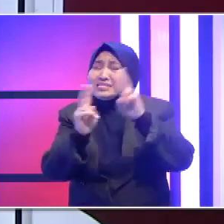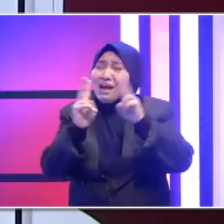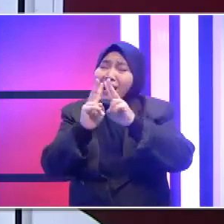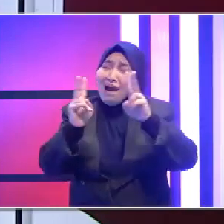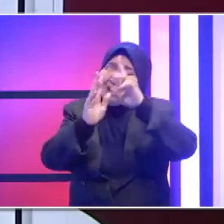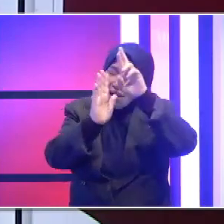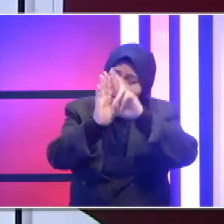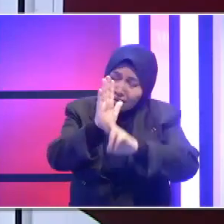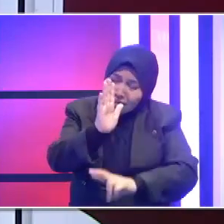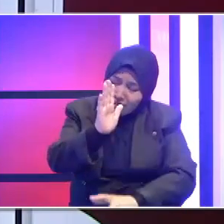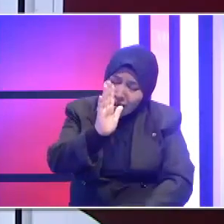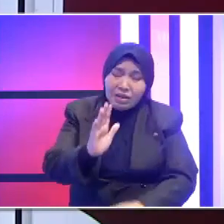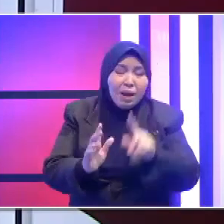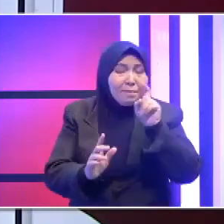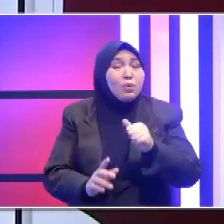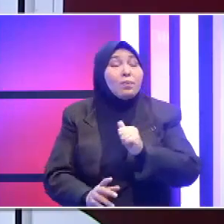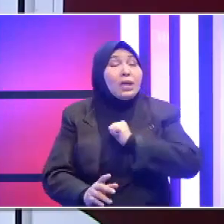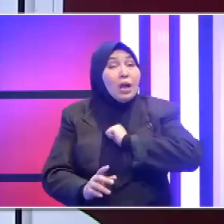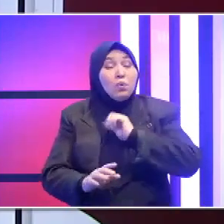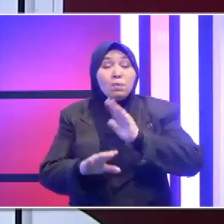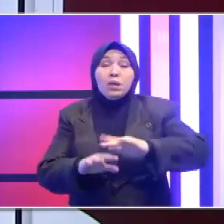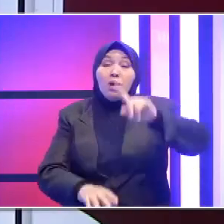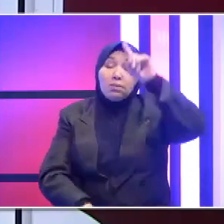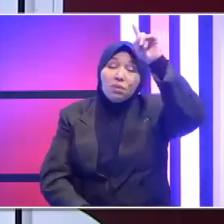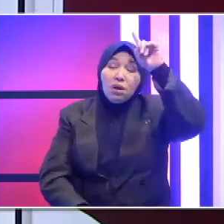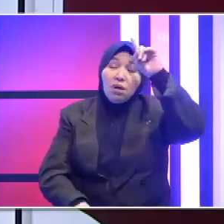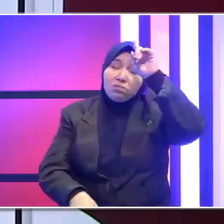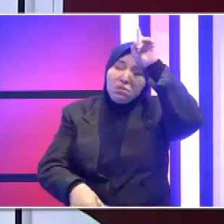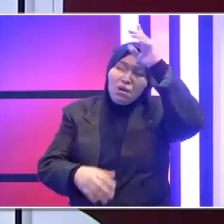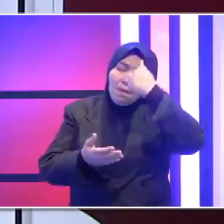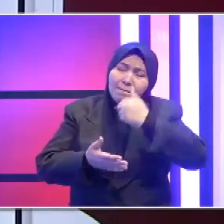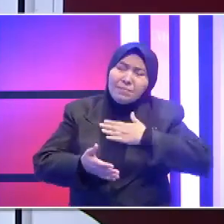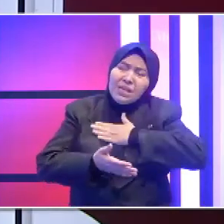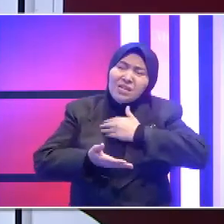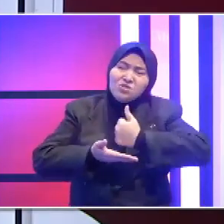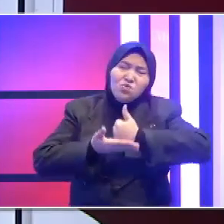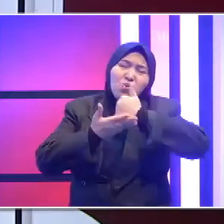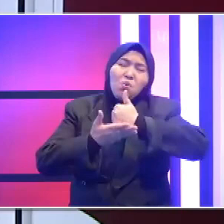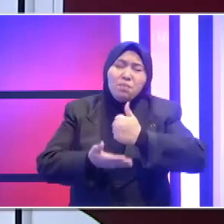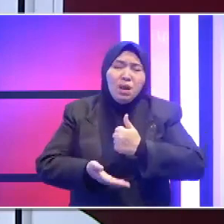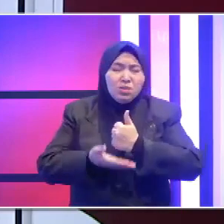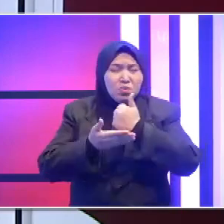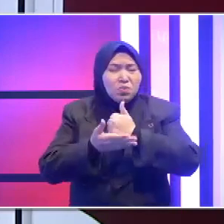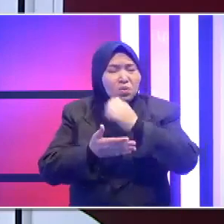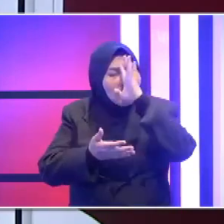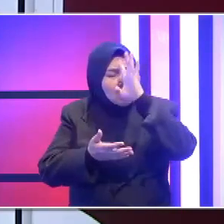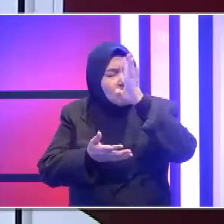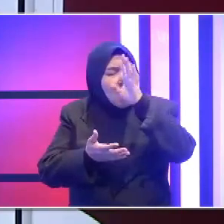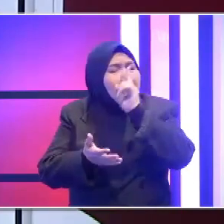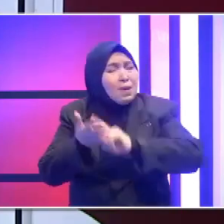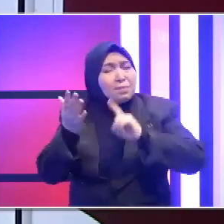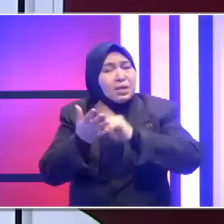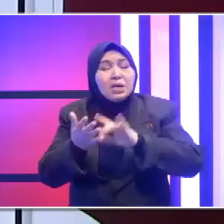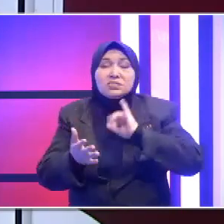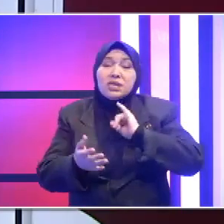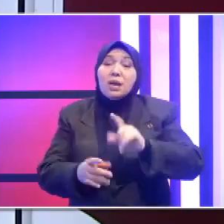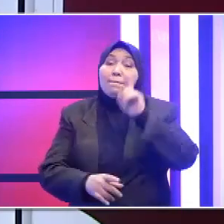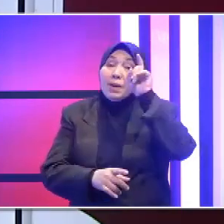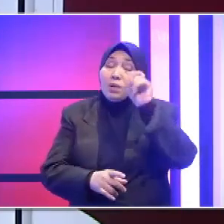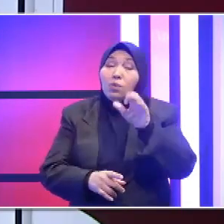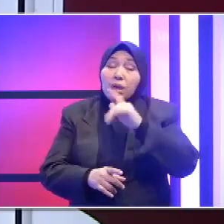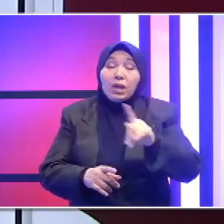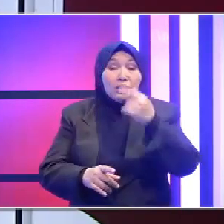perlu mengaku pada Allah Ya Allah tolong bantu saya Ya Allah tolong ciptakan Apa aku yang saya perlukan